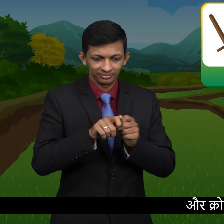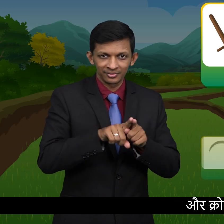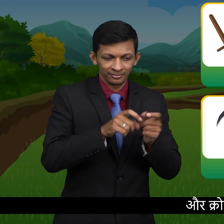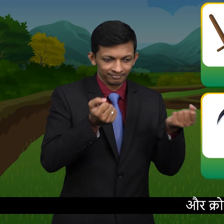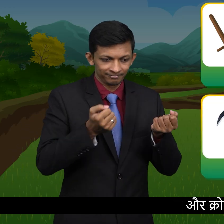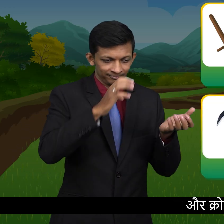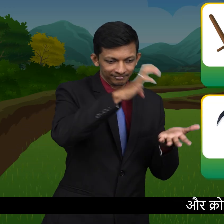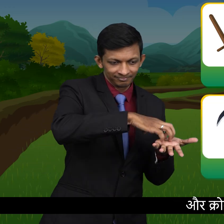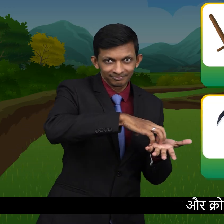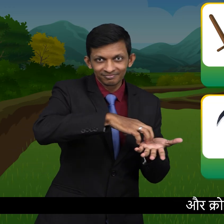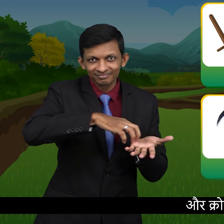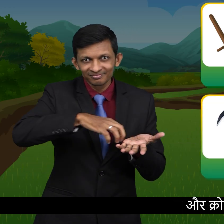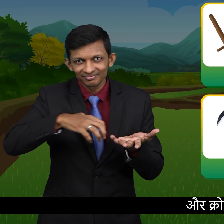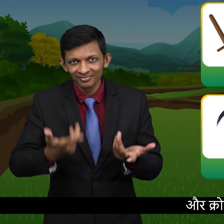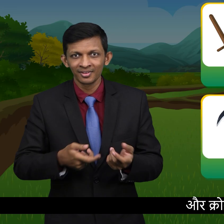है।